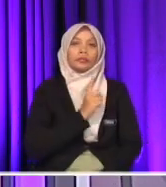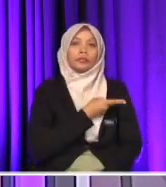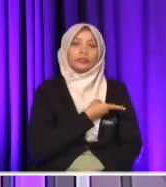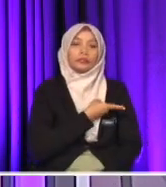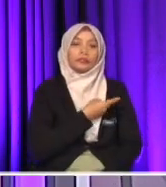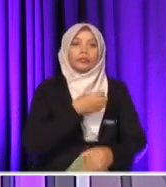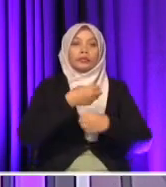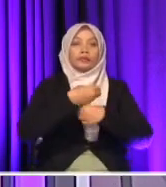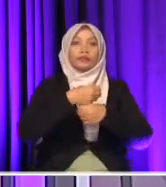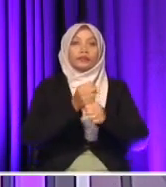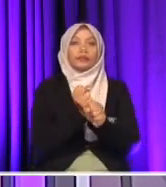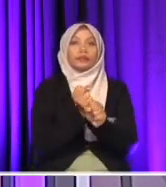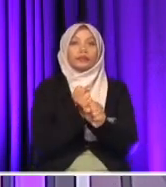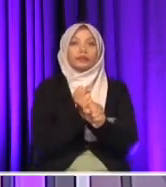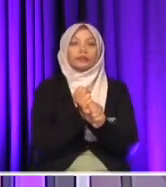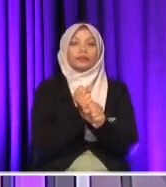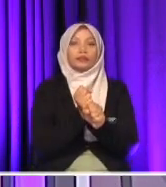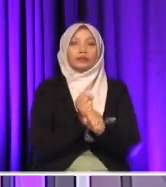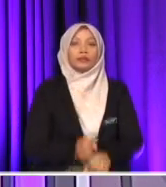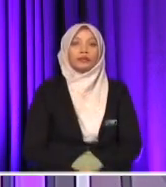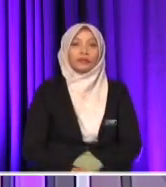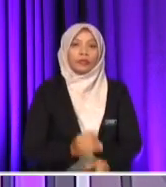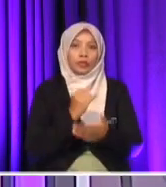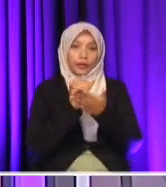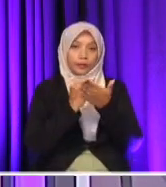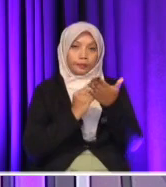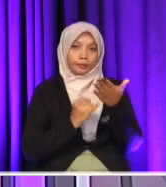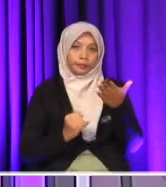ni, kalau kita katalah kita nak lukis,